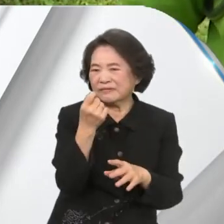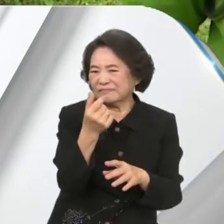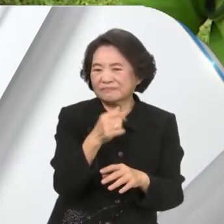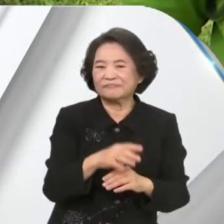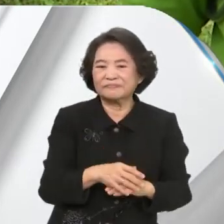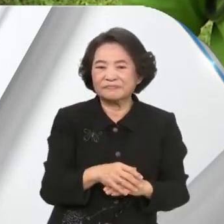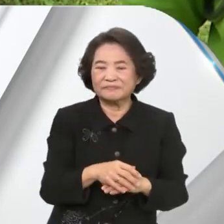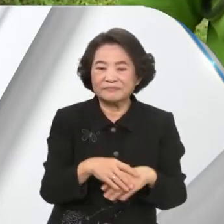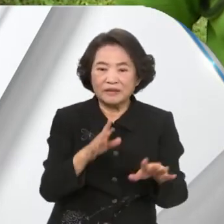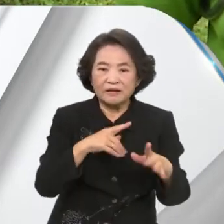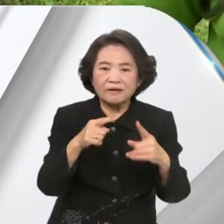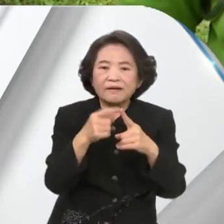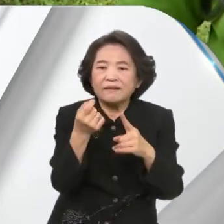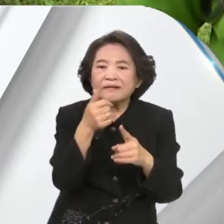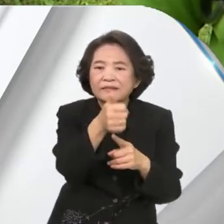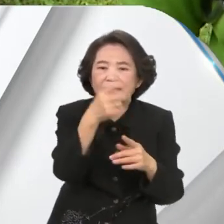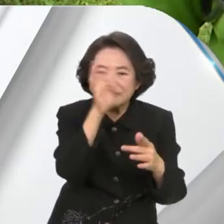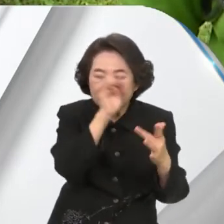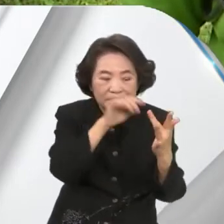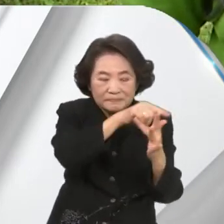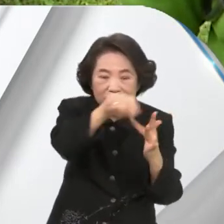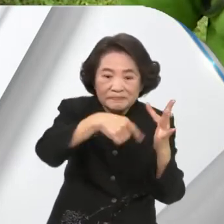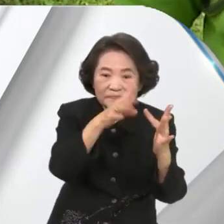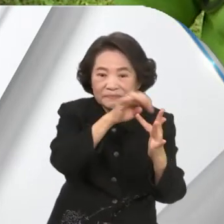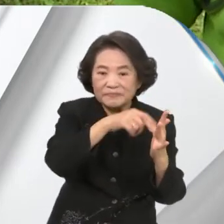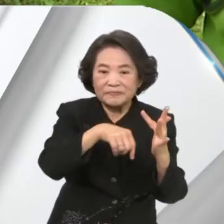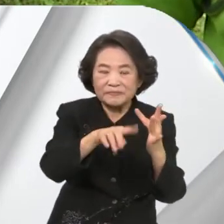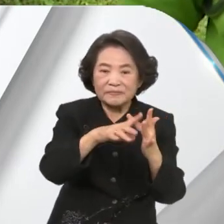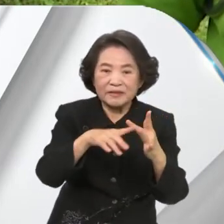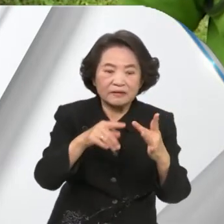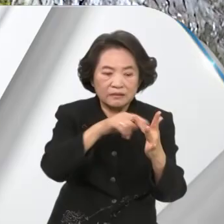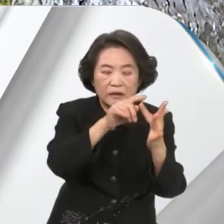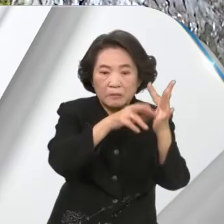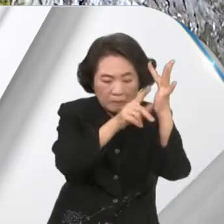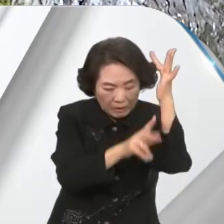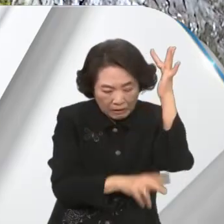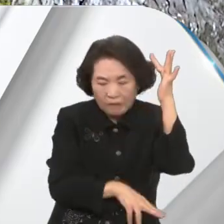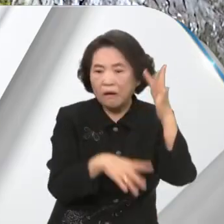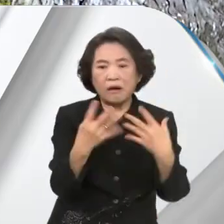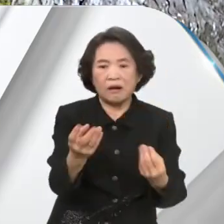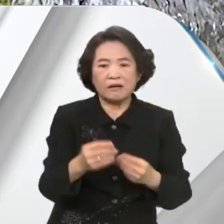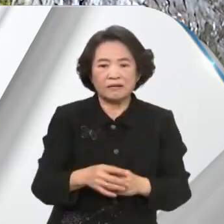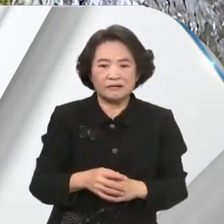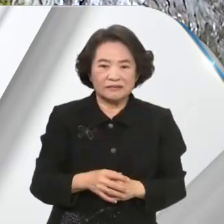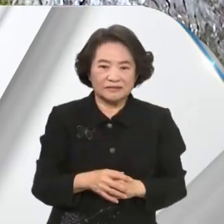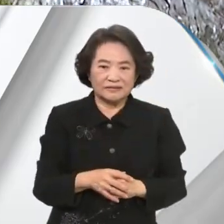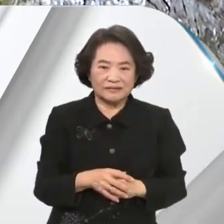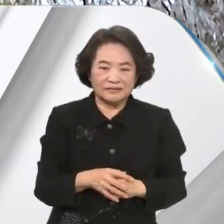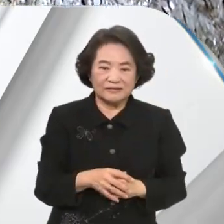边调查嘛。啊，这边的动植物他们也很少下地。